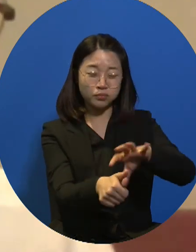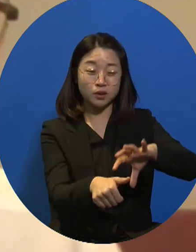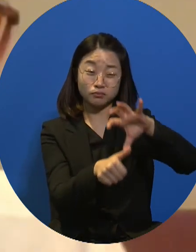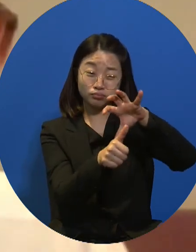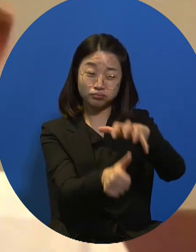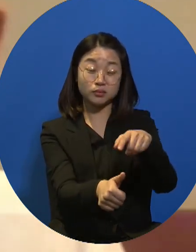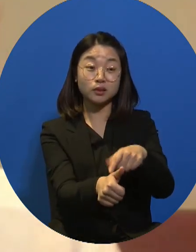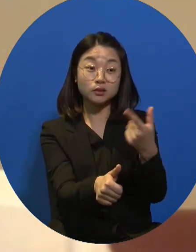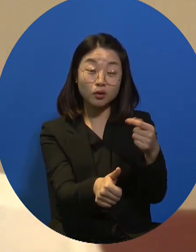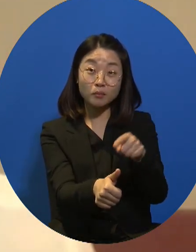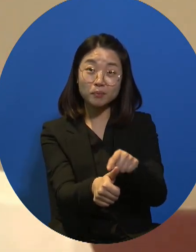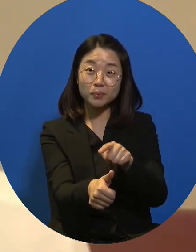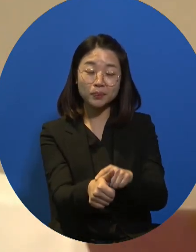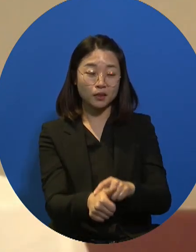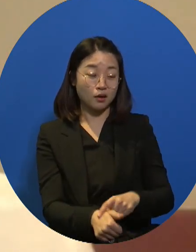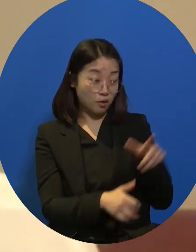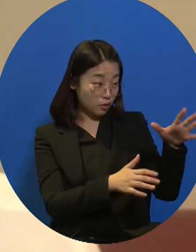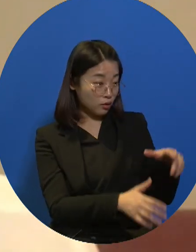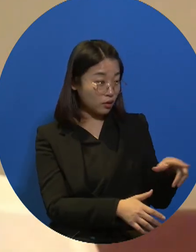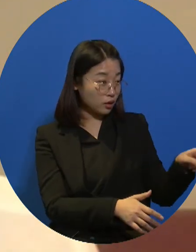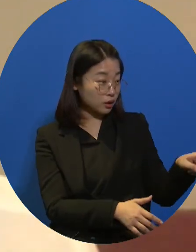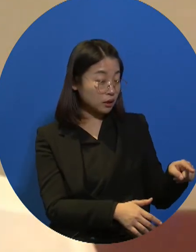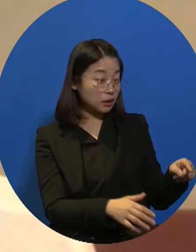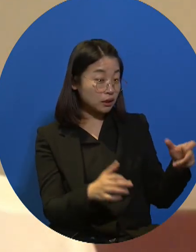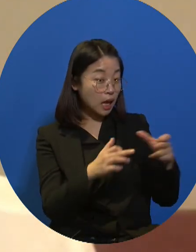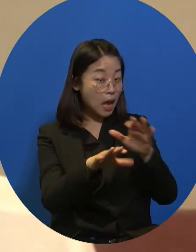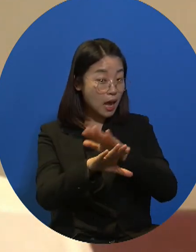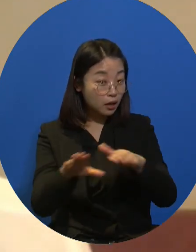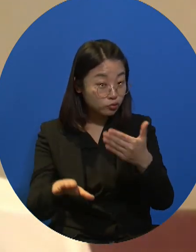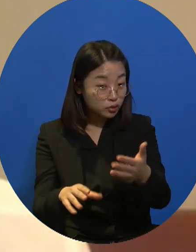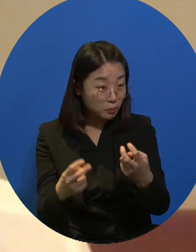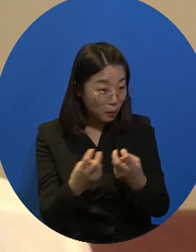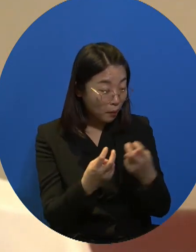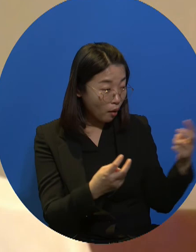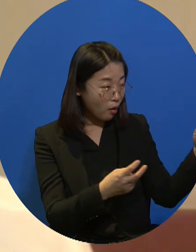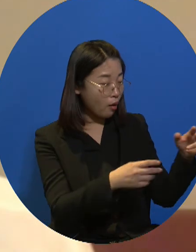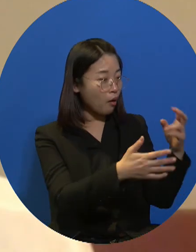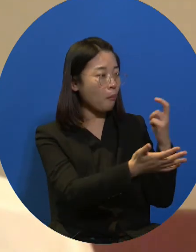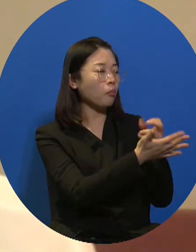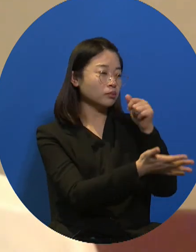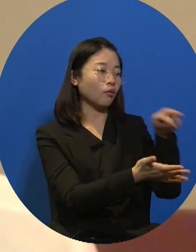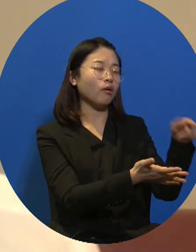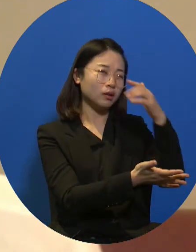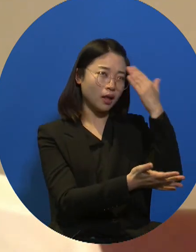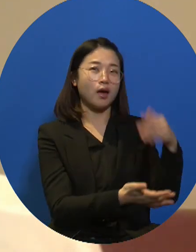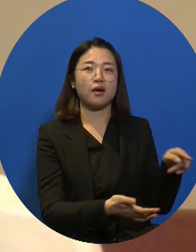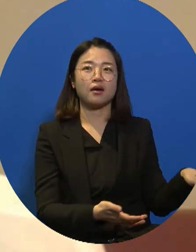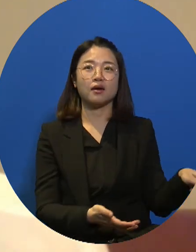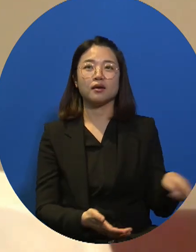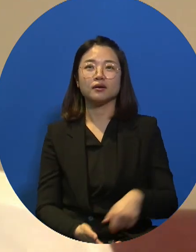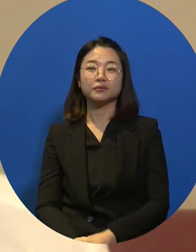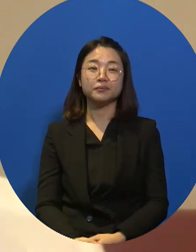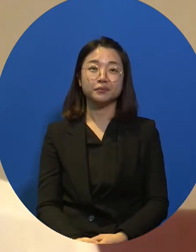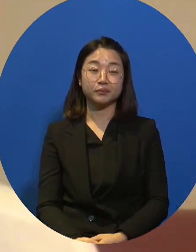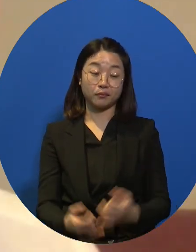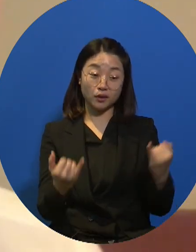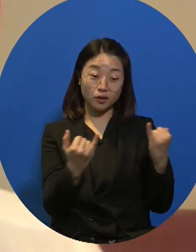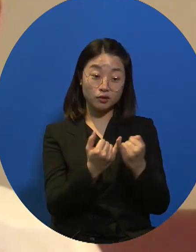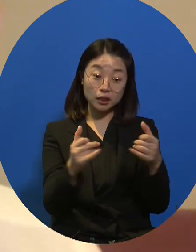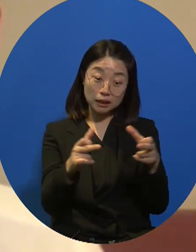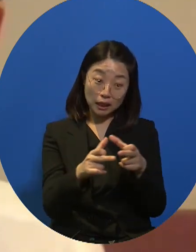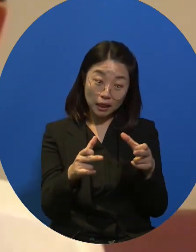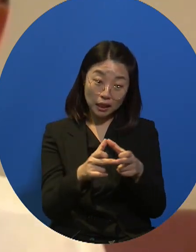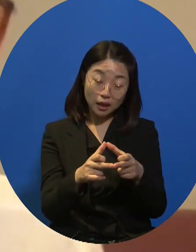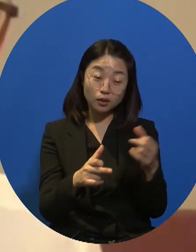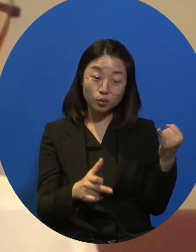구제 제도를 통해서도 해결이 될 수 있다는 것을 잘 보여줬기 때문입니다. 그래서 여성